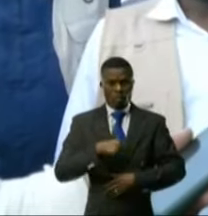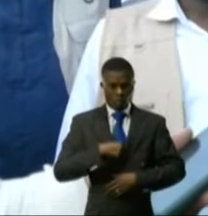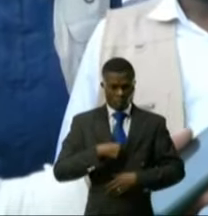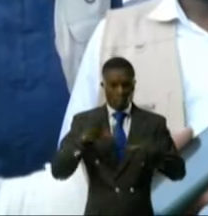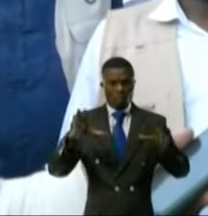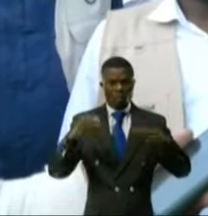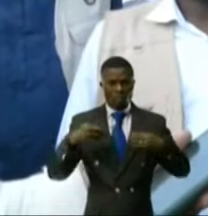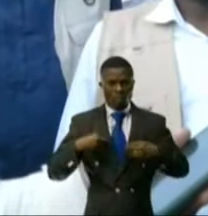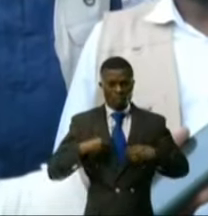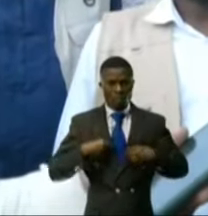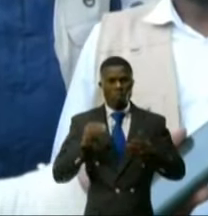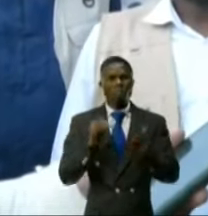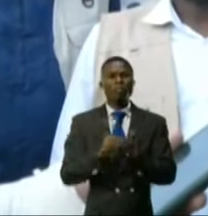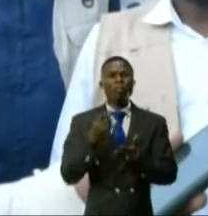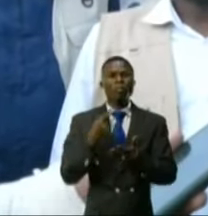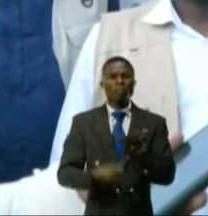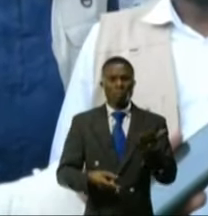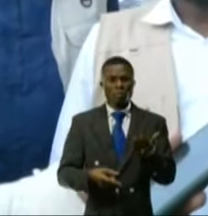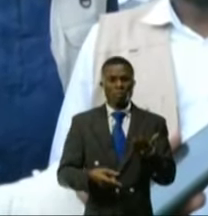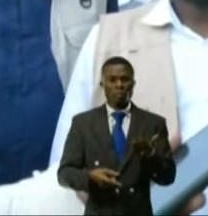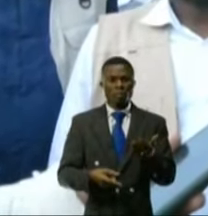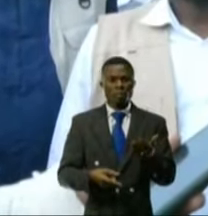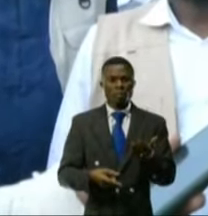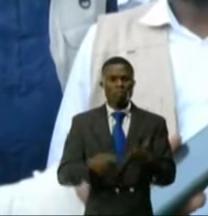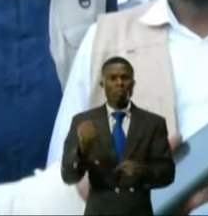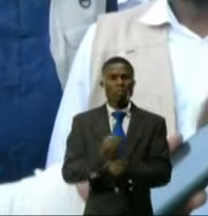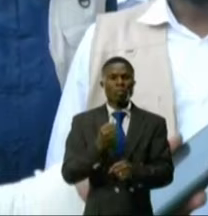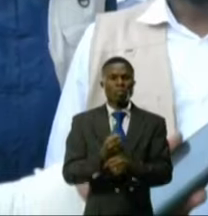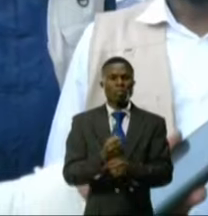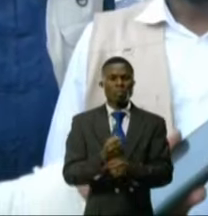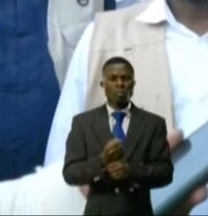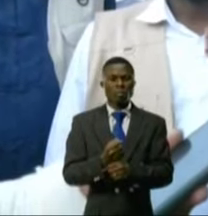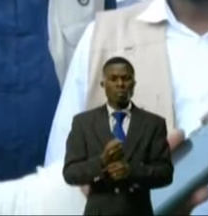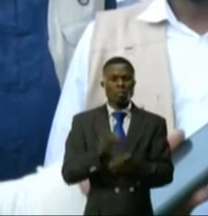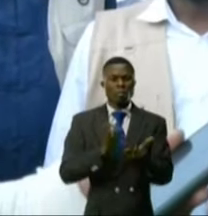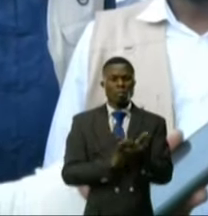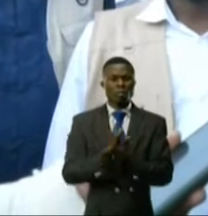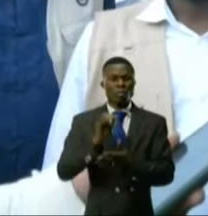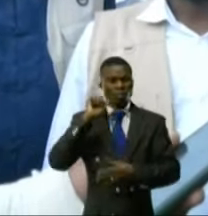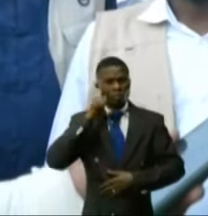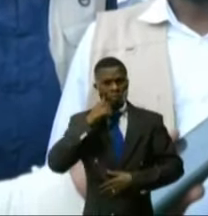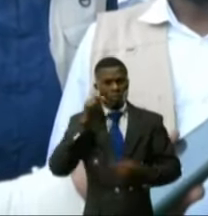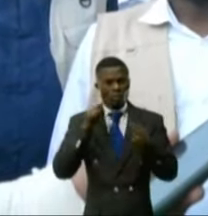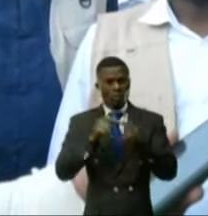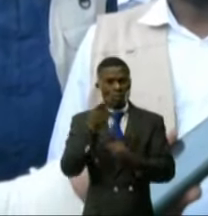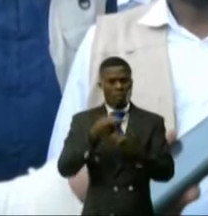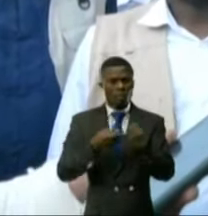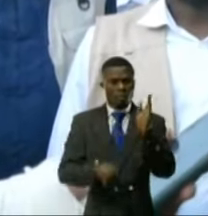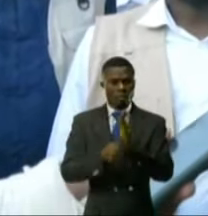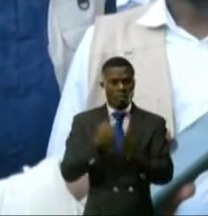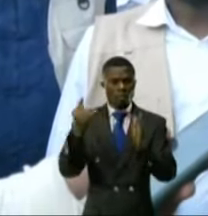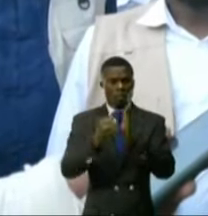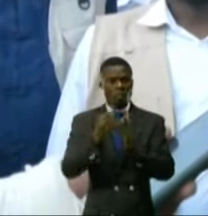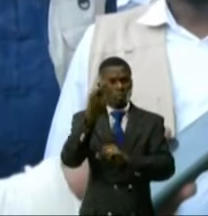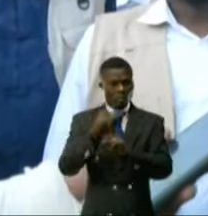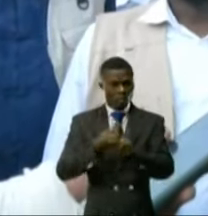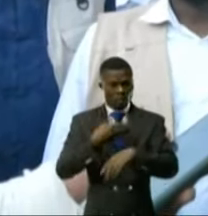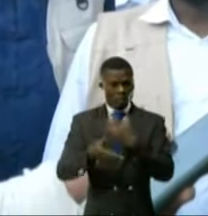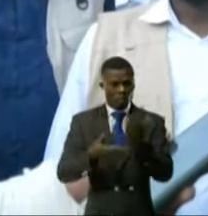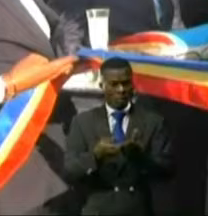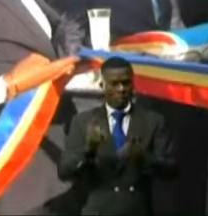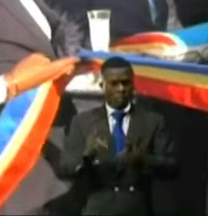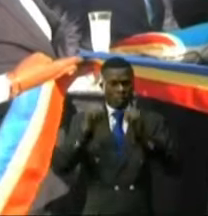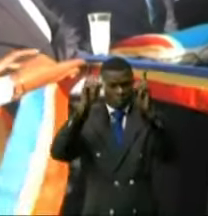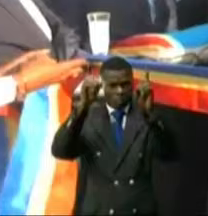comprimer, n'est-ce pas, la durée, de ramener du mois de mai jusqu'au mois de novembre, c'est quand même 6 mois qu'on vient de gagner et c'est une